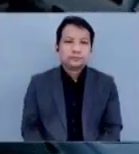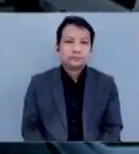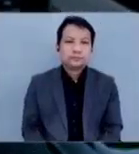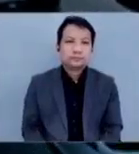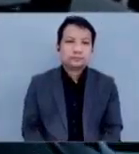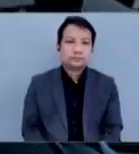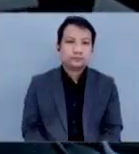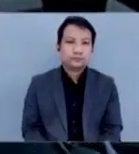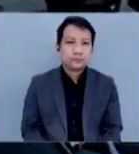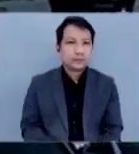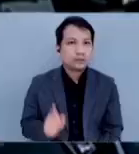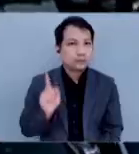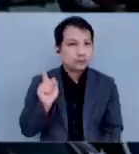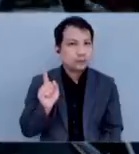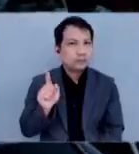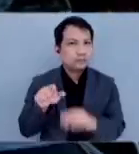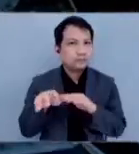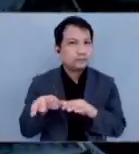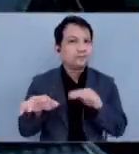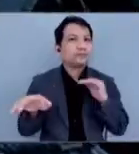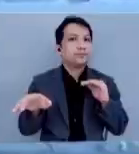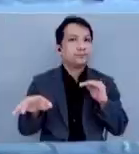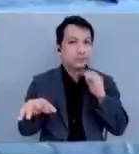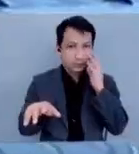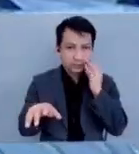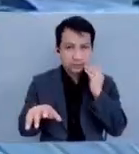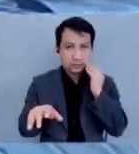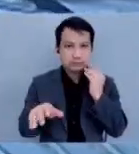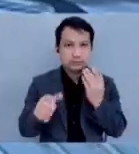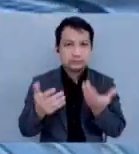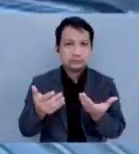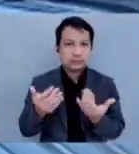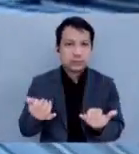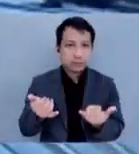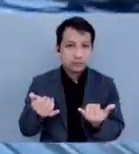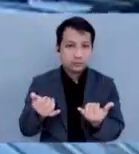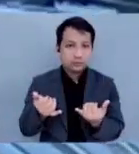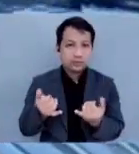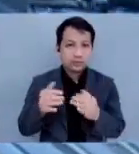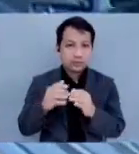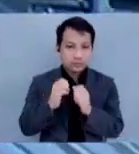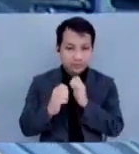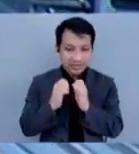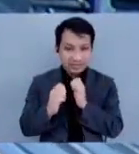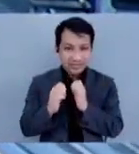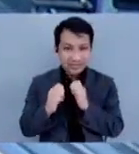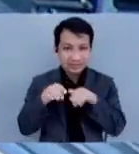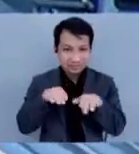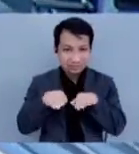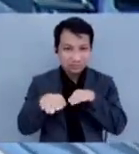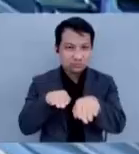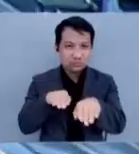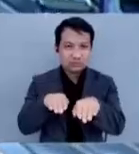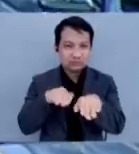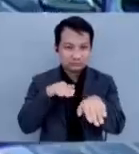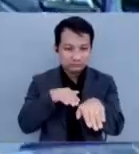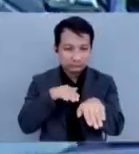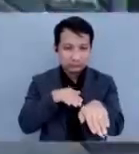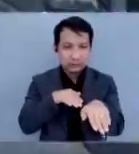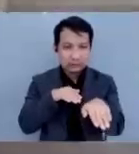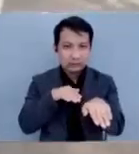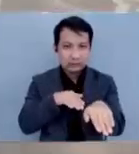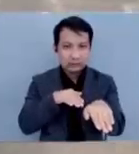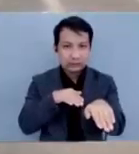Ganito katinding traffic ang sinuong ng mga motorista ngayong araw sa kahabaan ng EDSA. Bumper to bumper ang mga